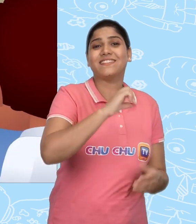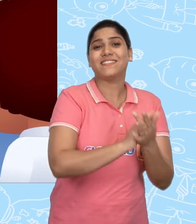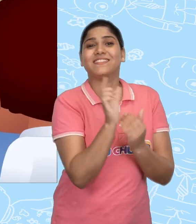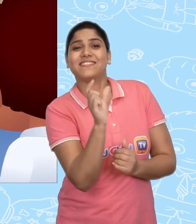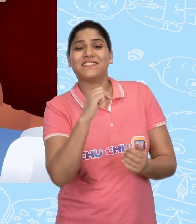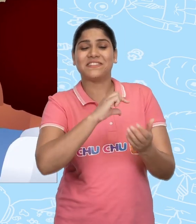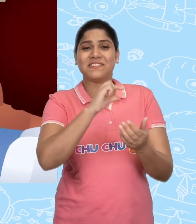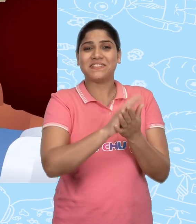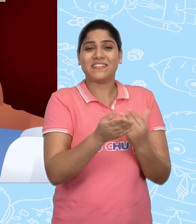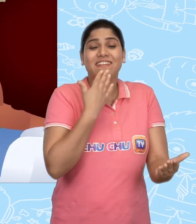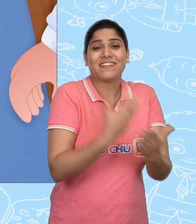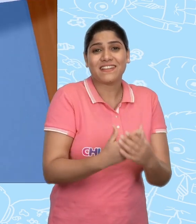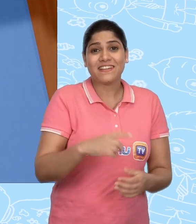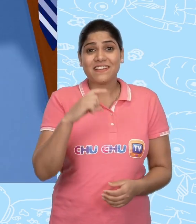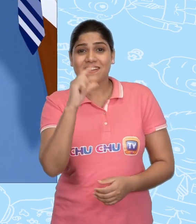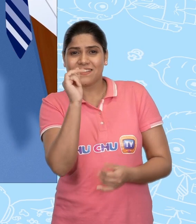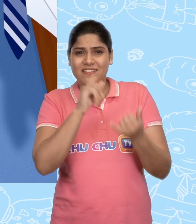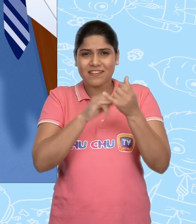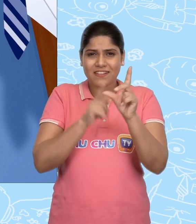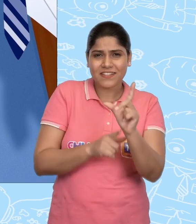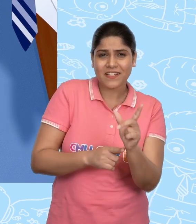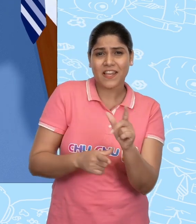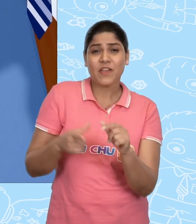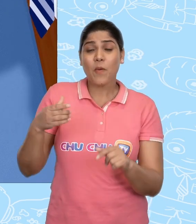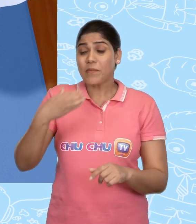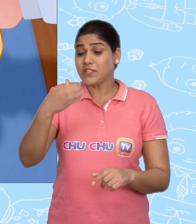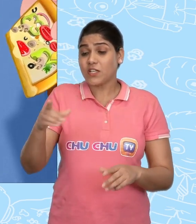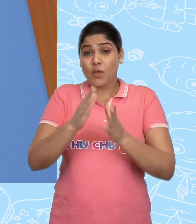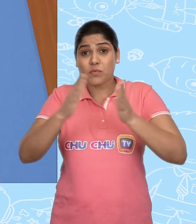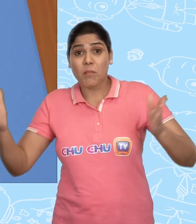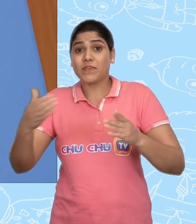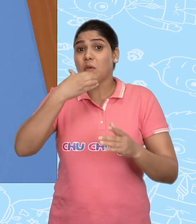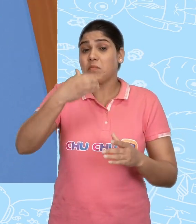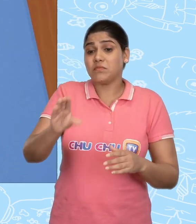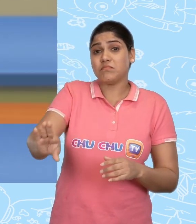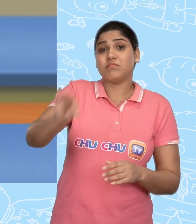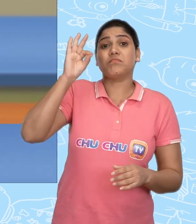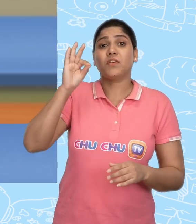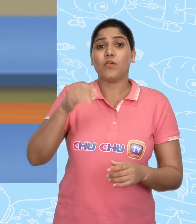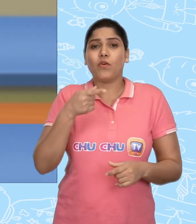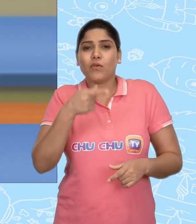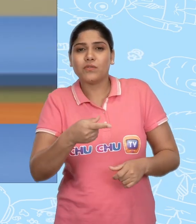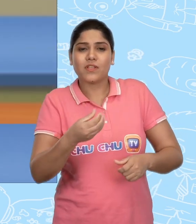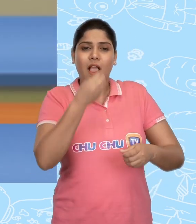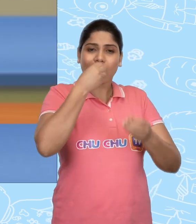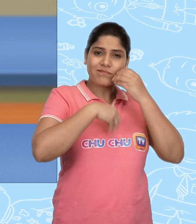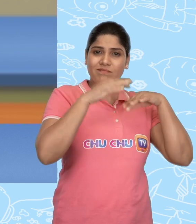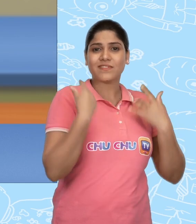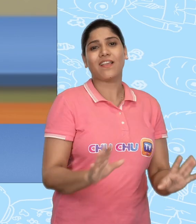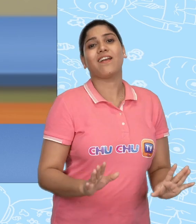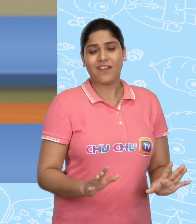चूचू, धन्यवाद। कसली ने चूचू के पिज्जा की सबसे बड़ी स्लाइस ले ली और उसे खा